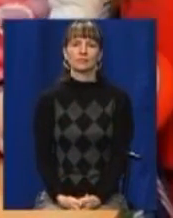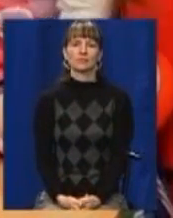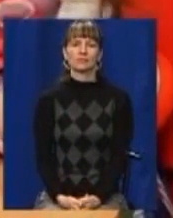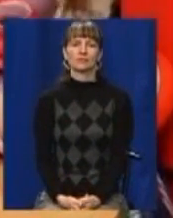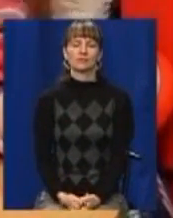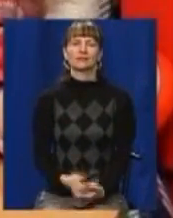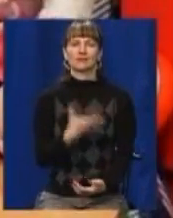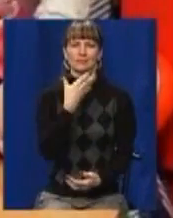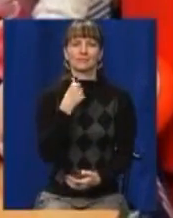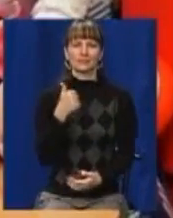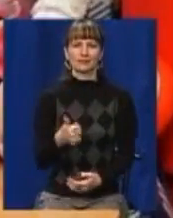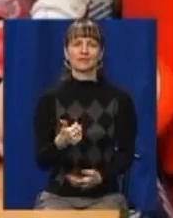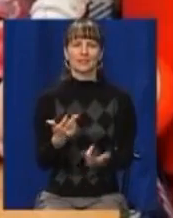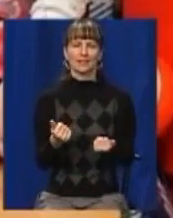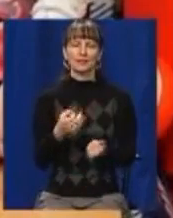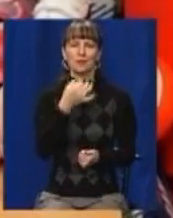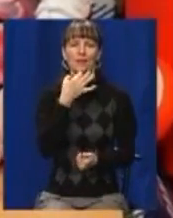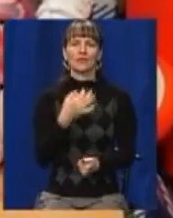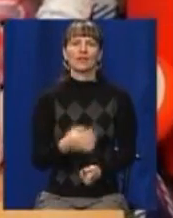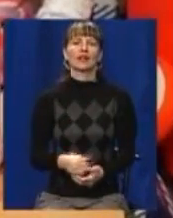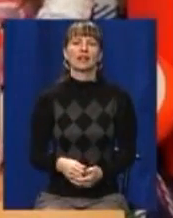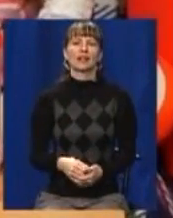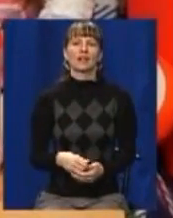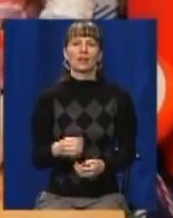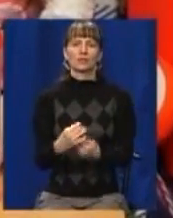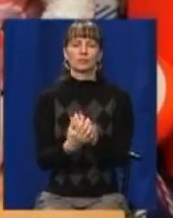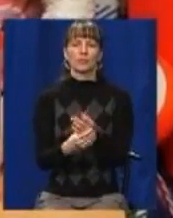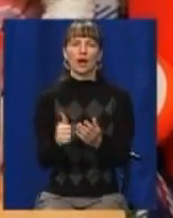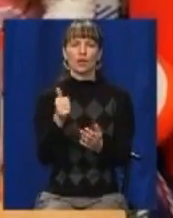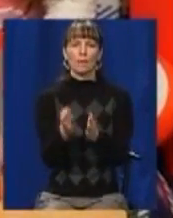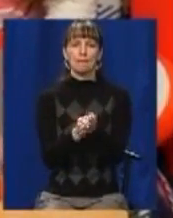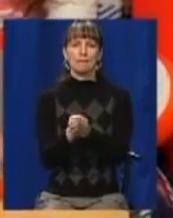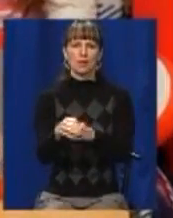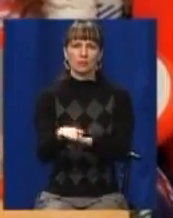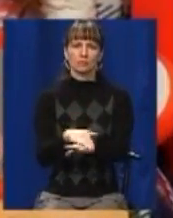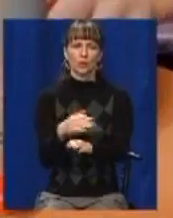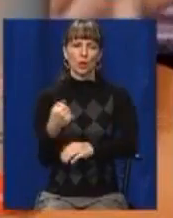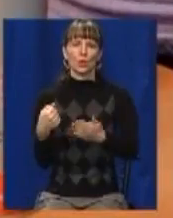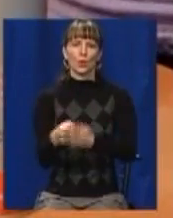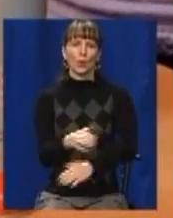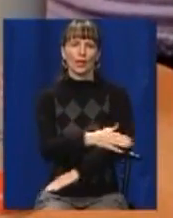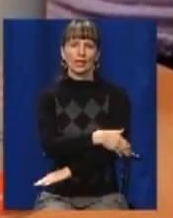Клас? Да. Спробуємо. Давай, намасти руку добре мильним розчином аж до ліктя.